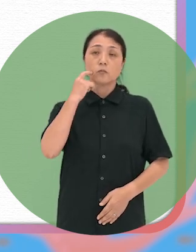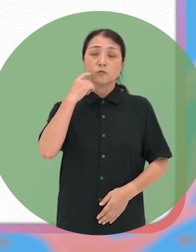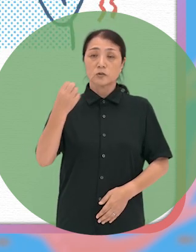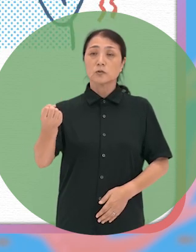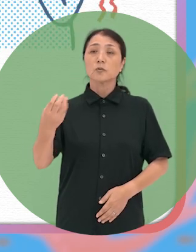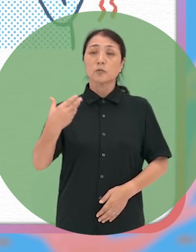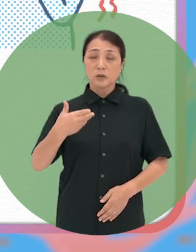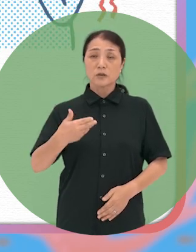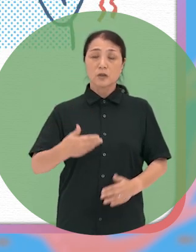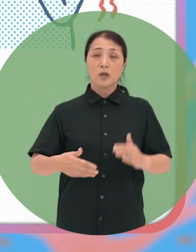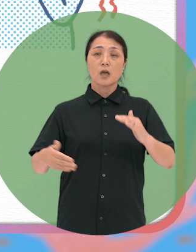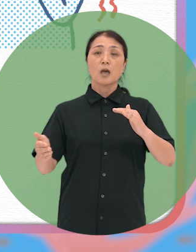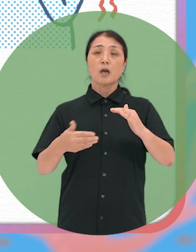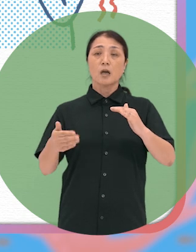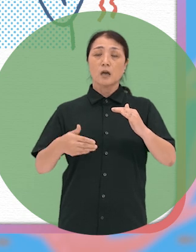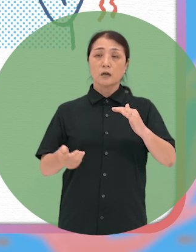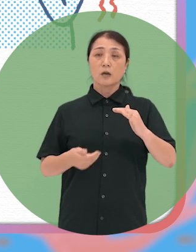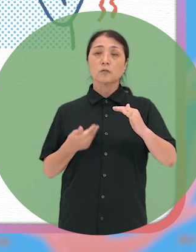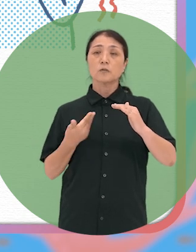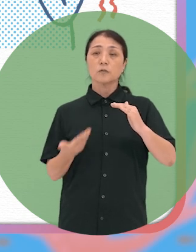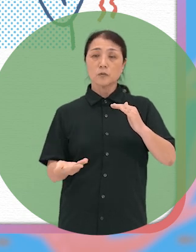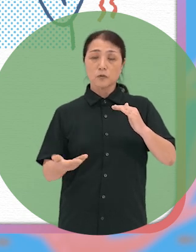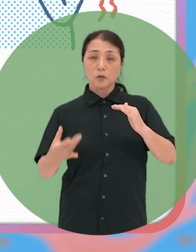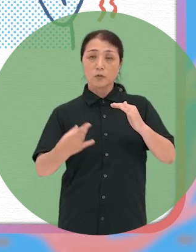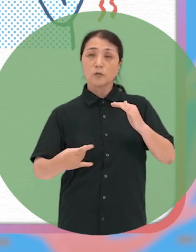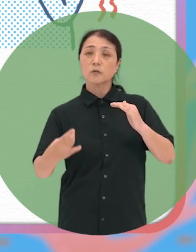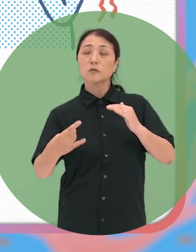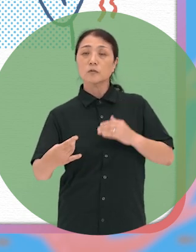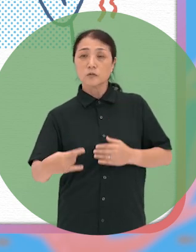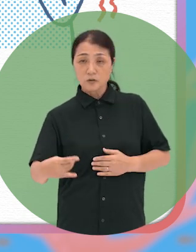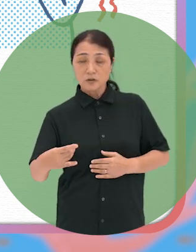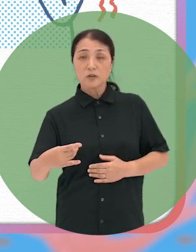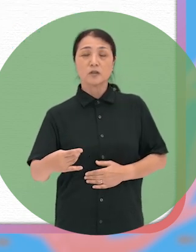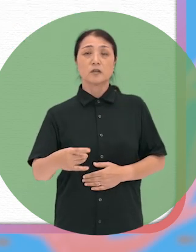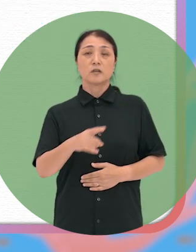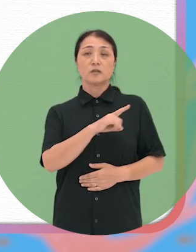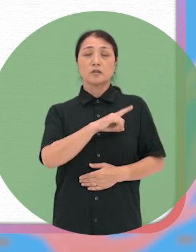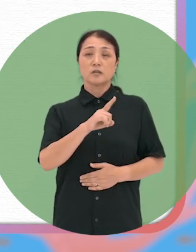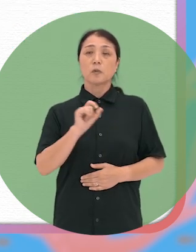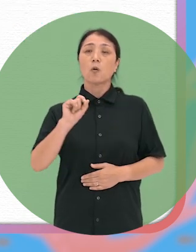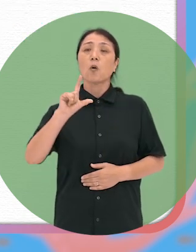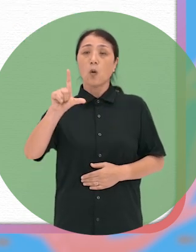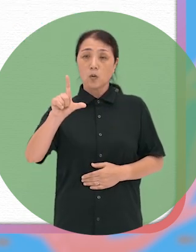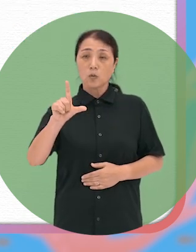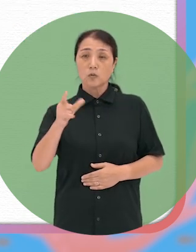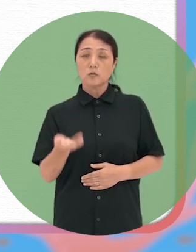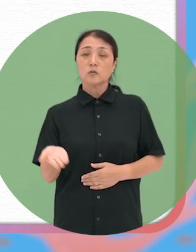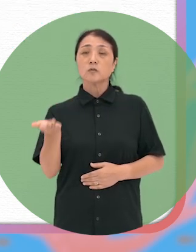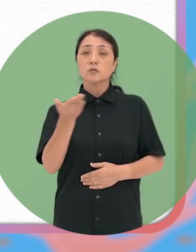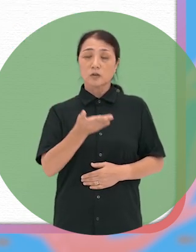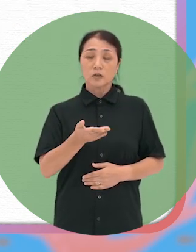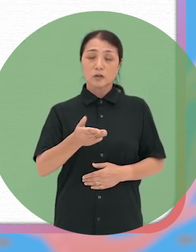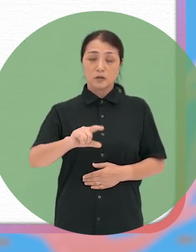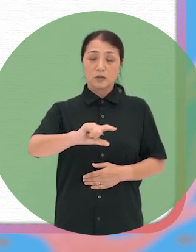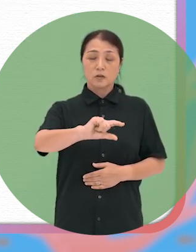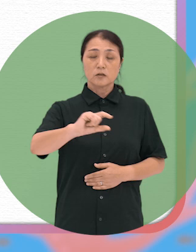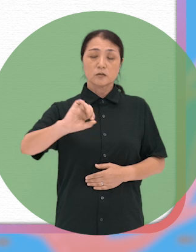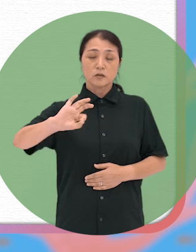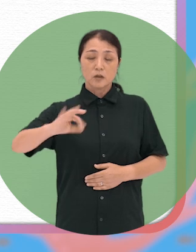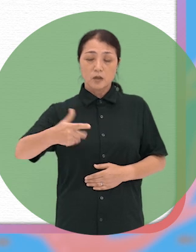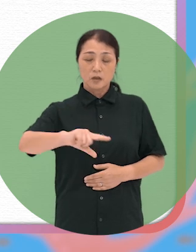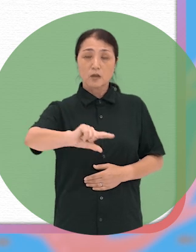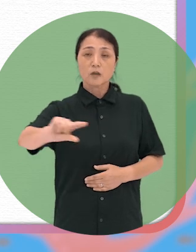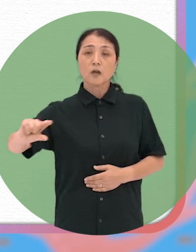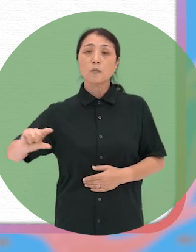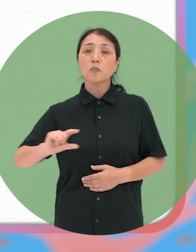し取る架空料金請求詐欺が最も多く、次にお金を返す税金還付に手続きが必